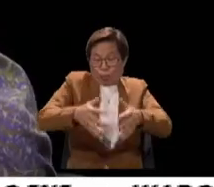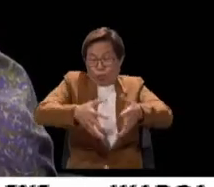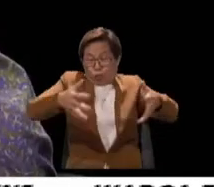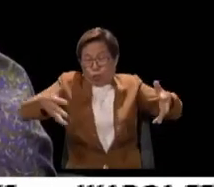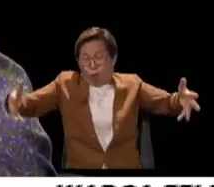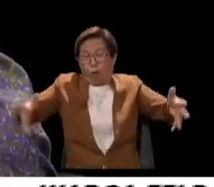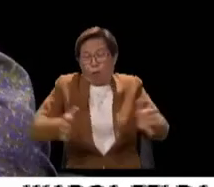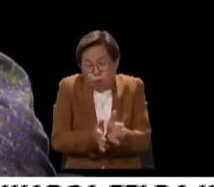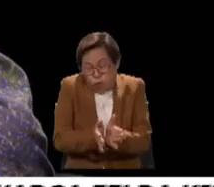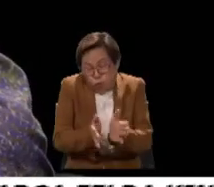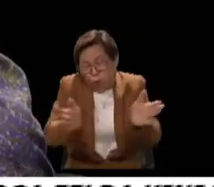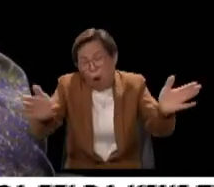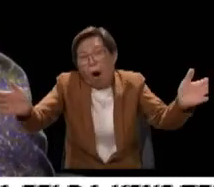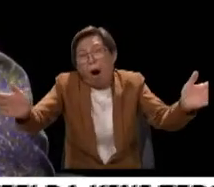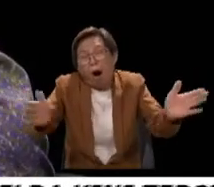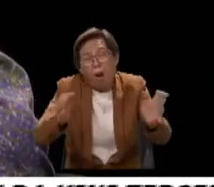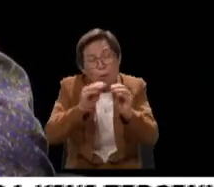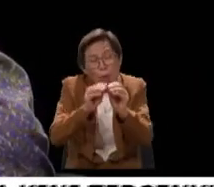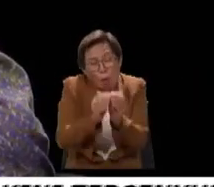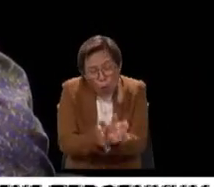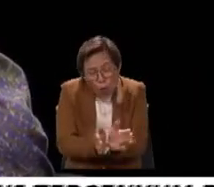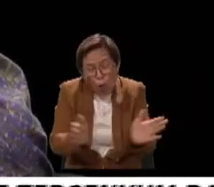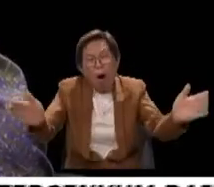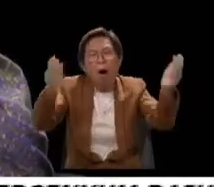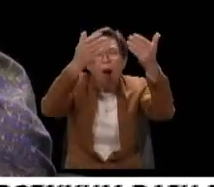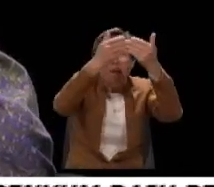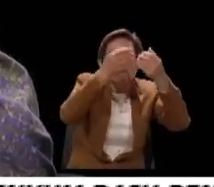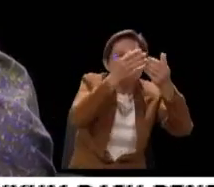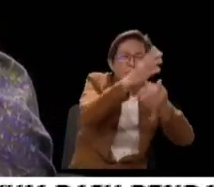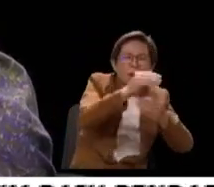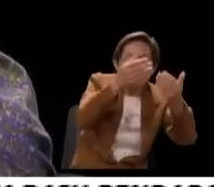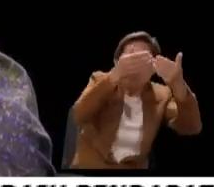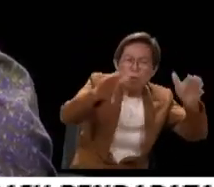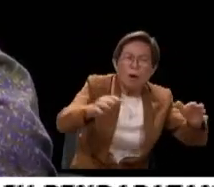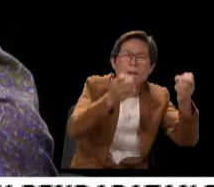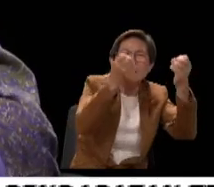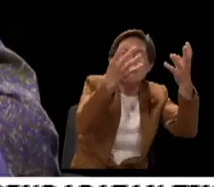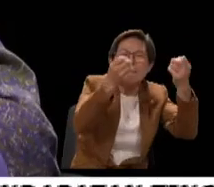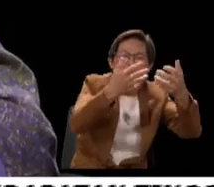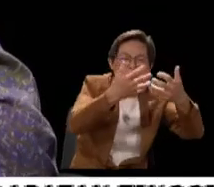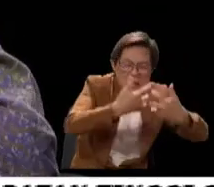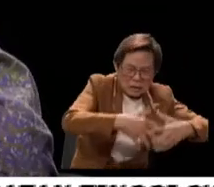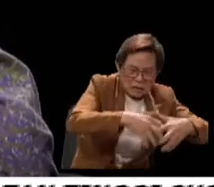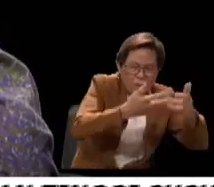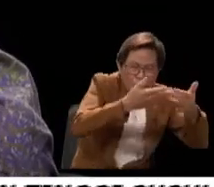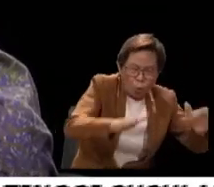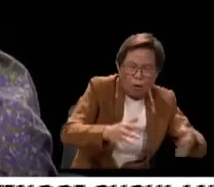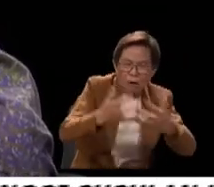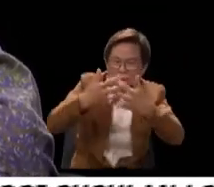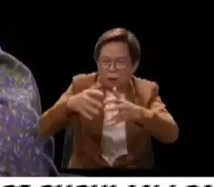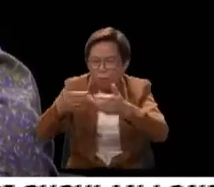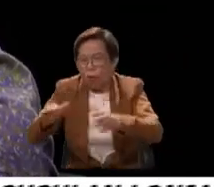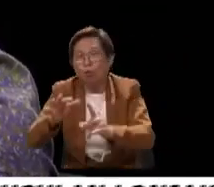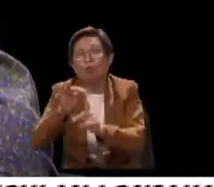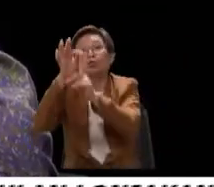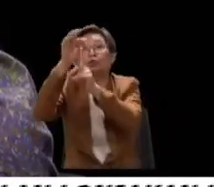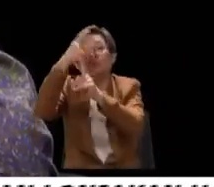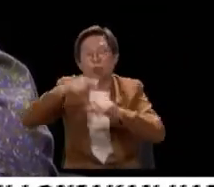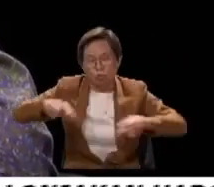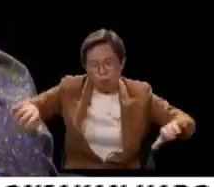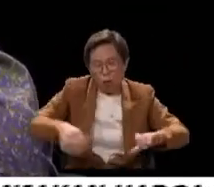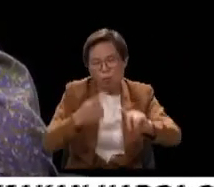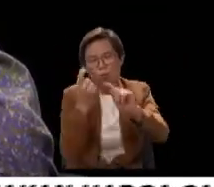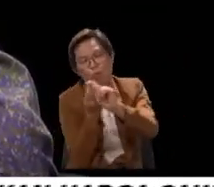memperluaskannya dengan memberikan membuka lebih banyak a kilang-kilang yang apa mengkhususkan untuk pembuatan